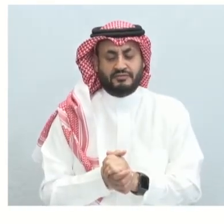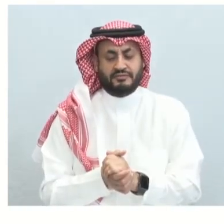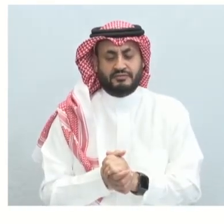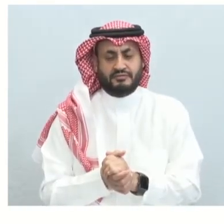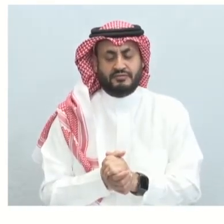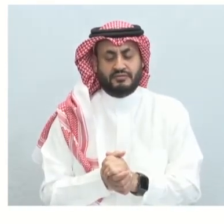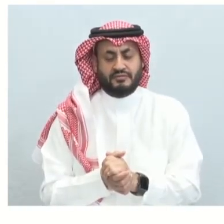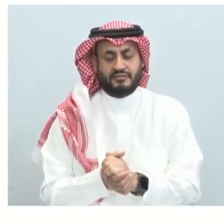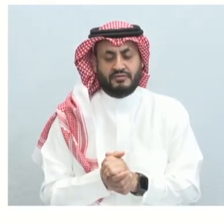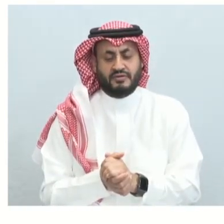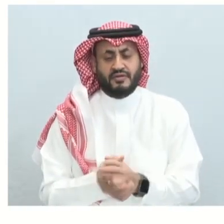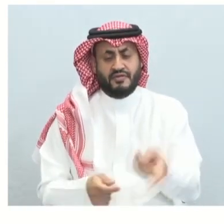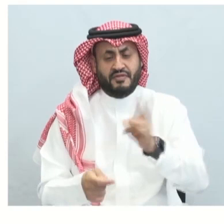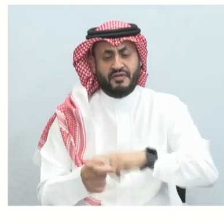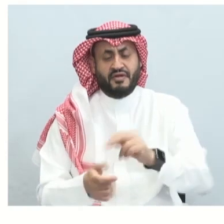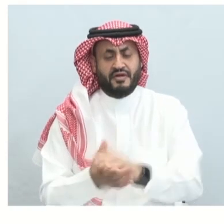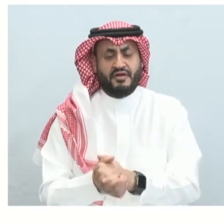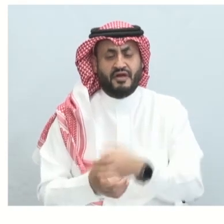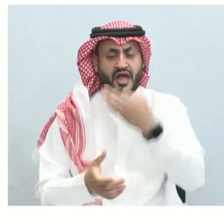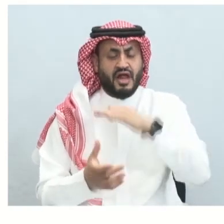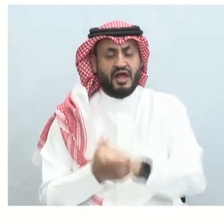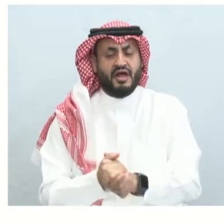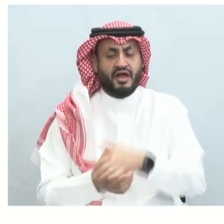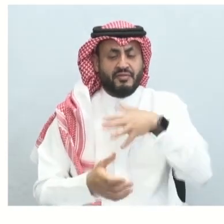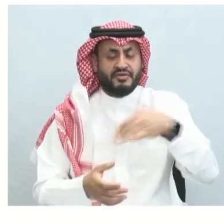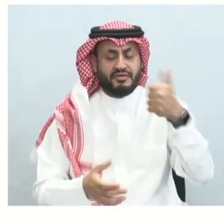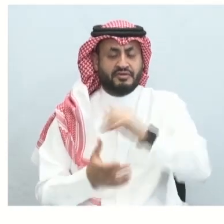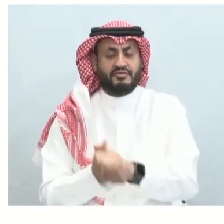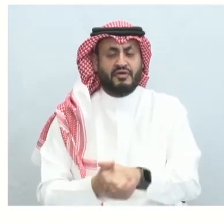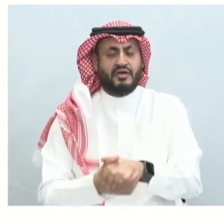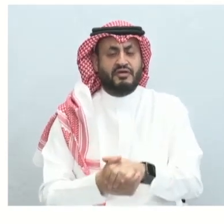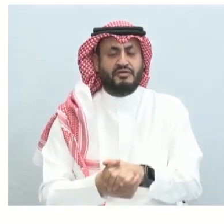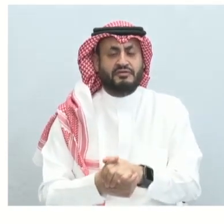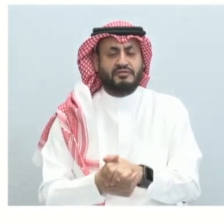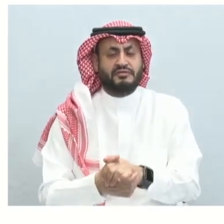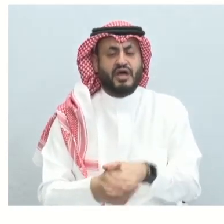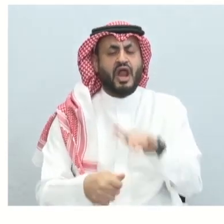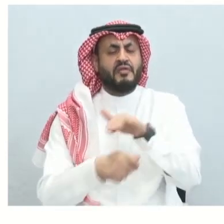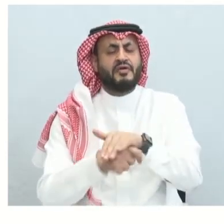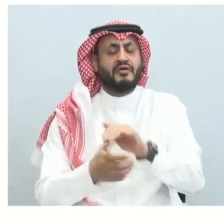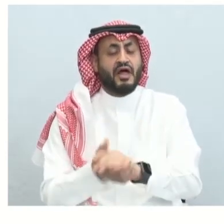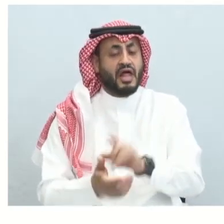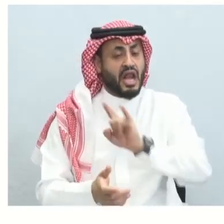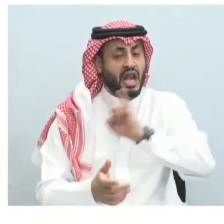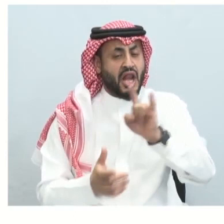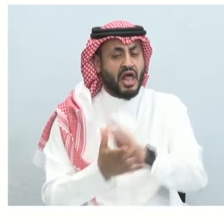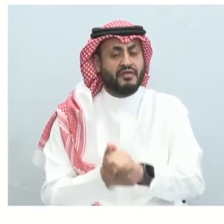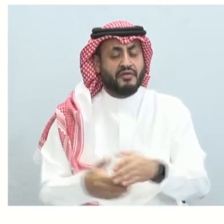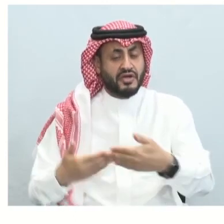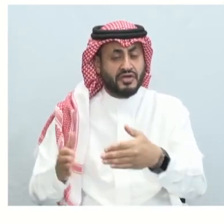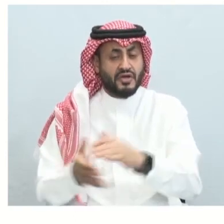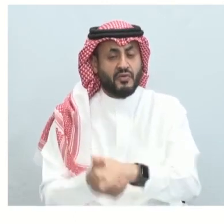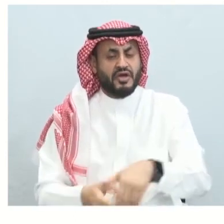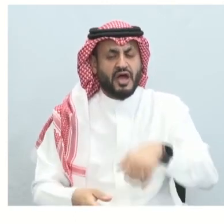تدخل الجنه فقال النبي صلى الله عليه وسلم اخبروها انها لا تدخلها و هي عجوز ان الله تعالى يقول انا